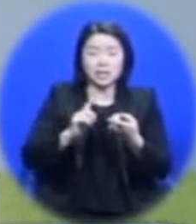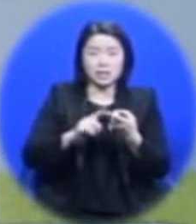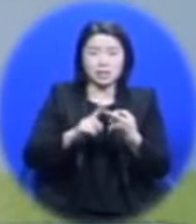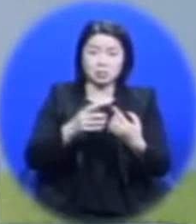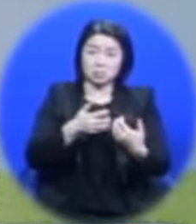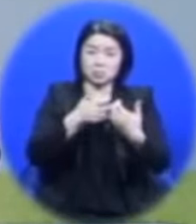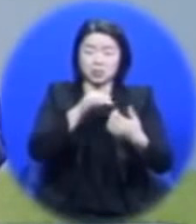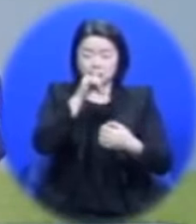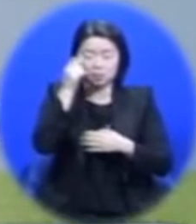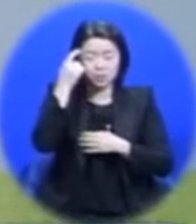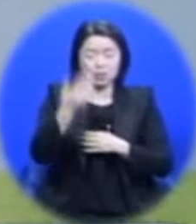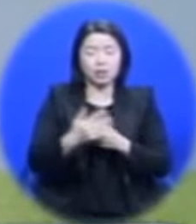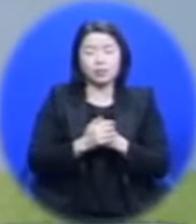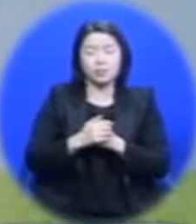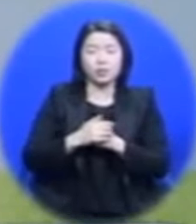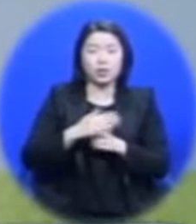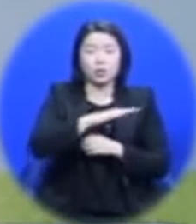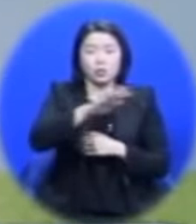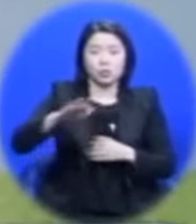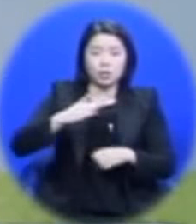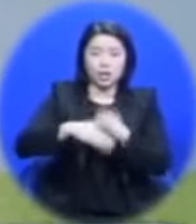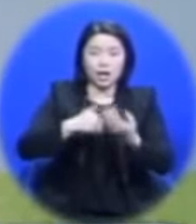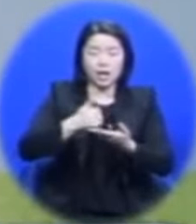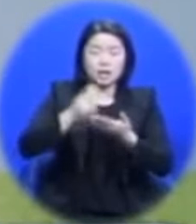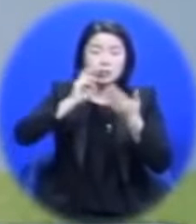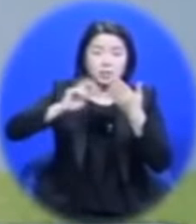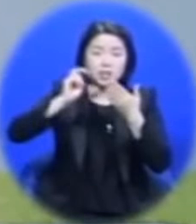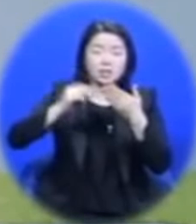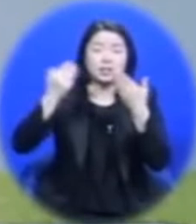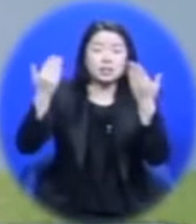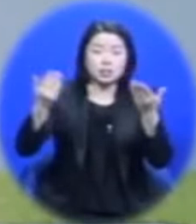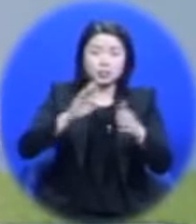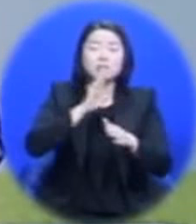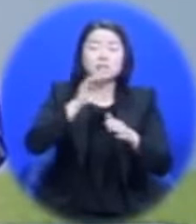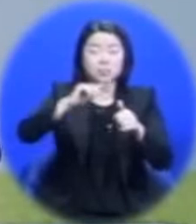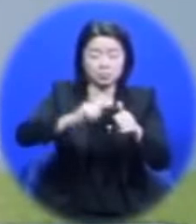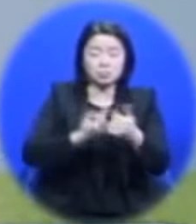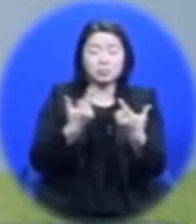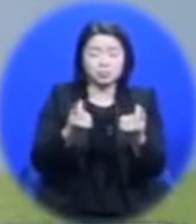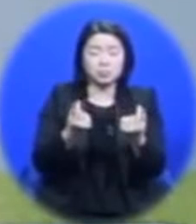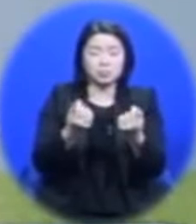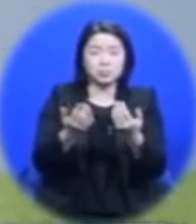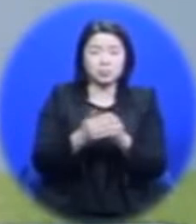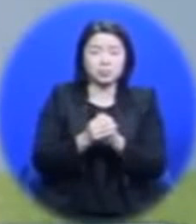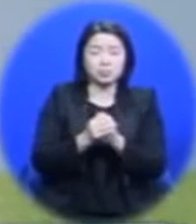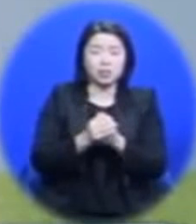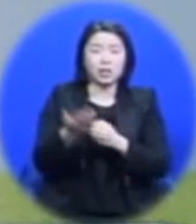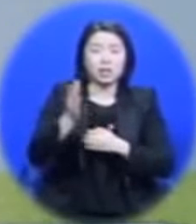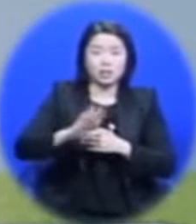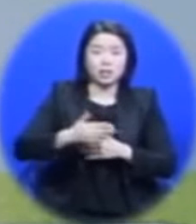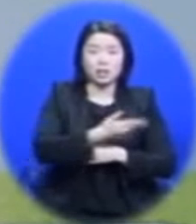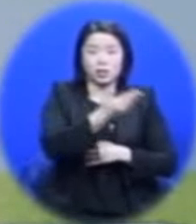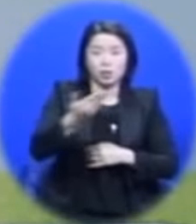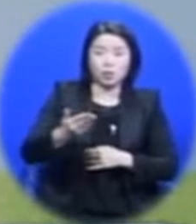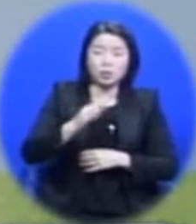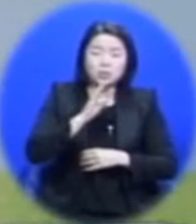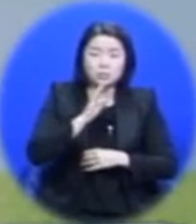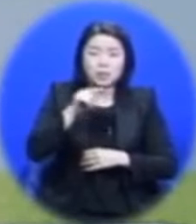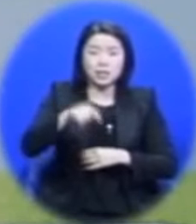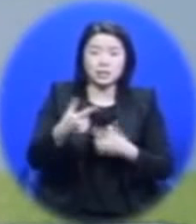제기하시겠어요? 우리가 하나님을 찬양하는 것이 마땅한 일이죠. 그런데 여러분 정말